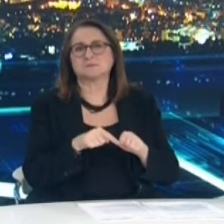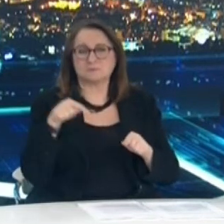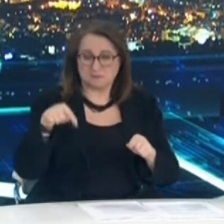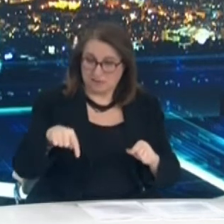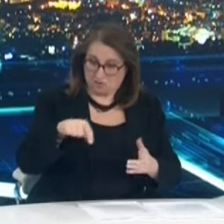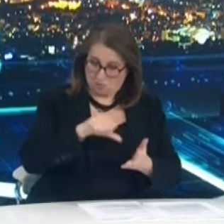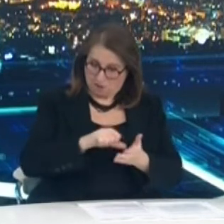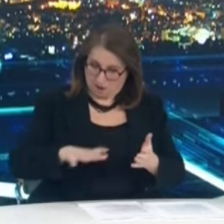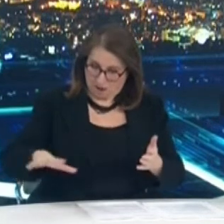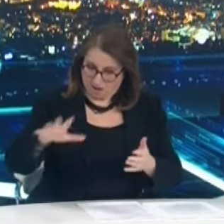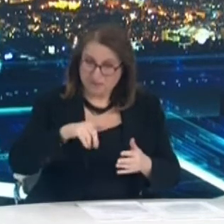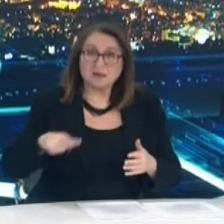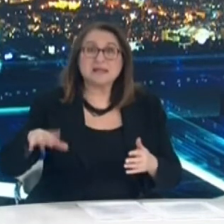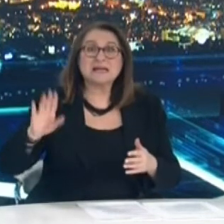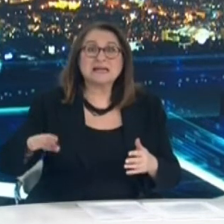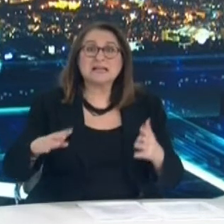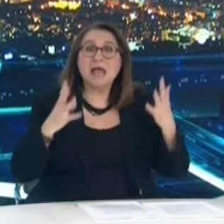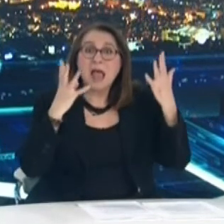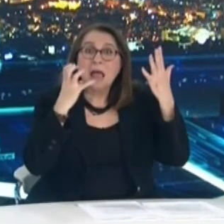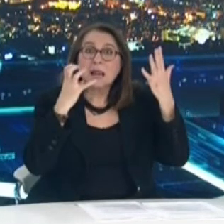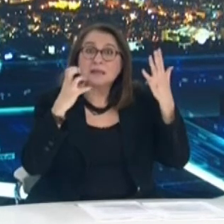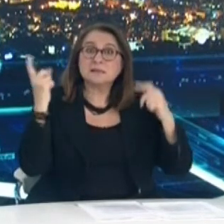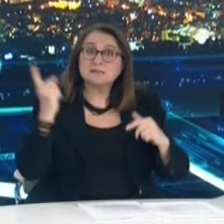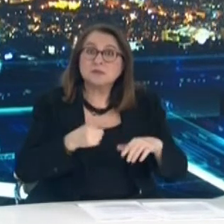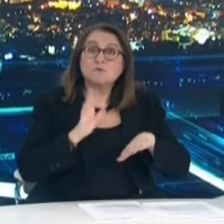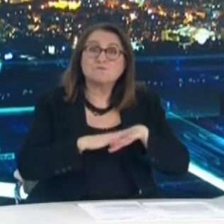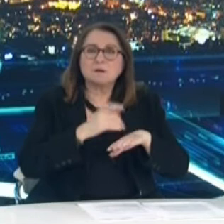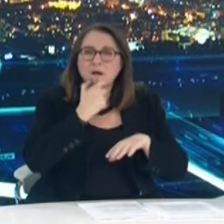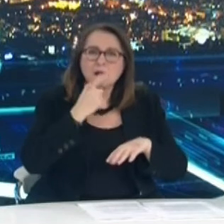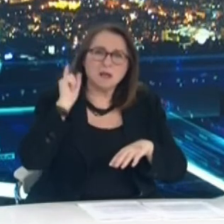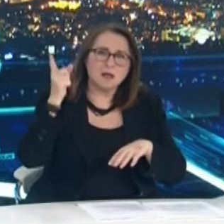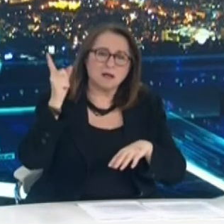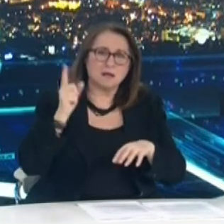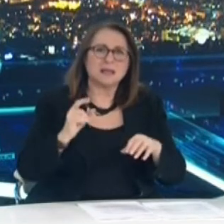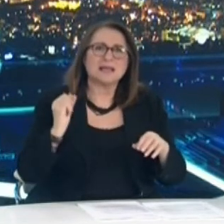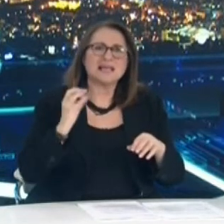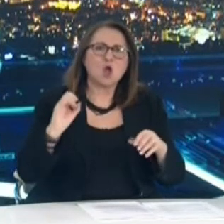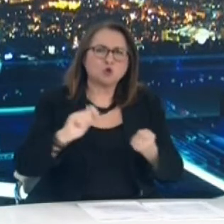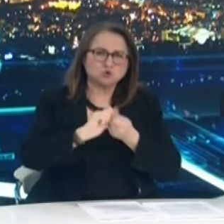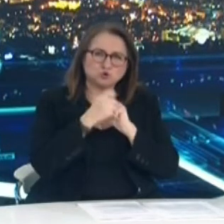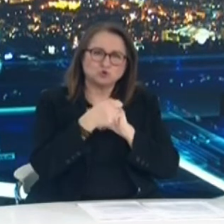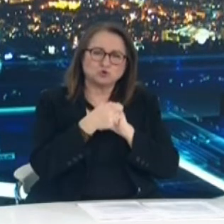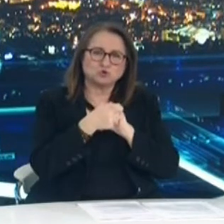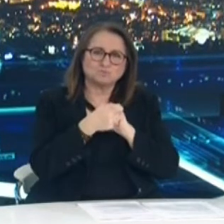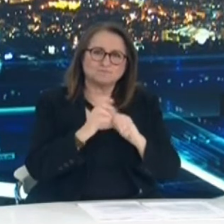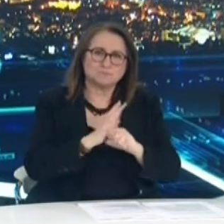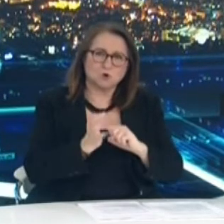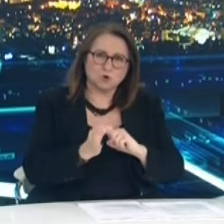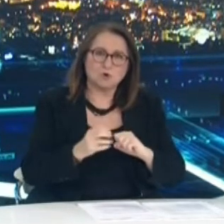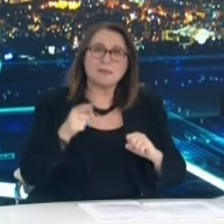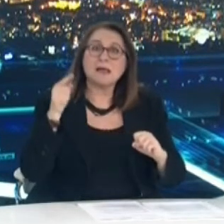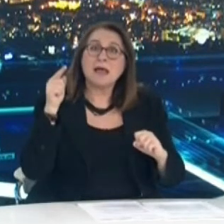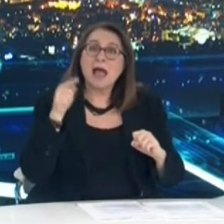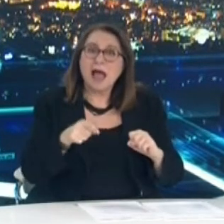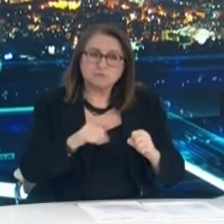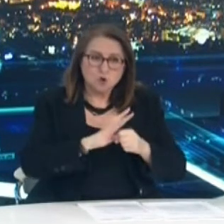στην Κρήτη, μέχρι και το 90% των κρουσμάτων οφείλονται στο βρετανικό στέλεχος. Ξέρουμε καλά πια ότι ο ιός δημιουργεί τις